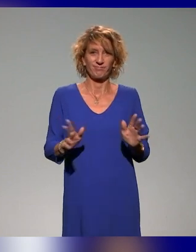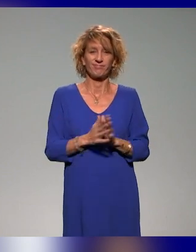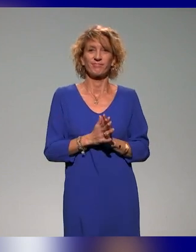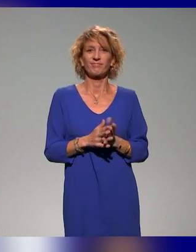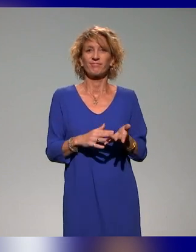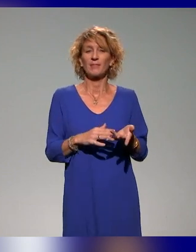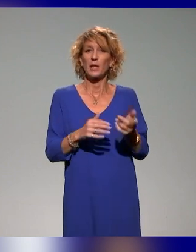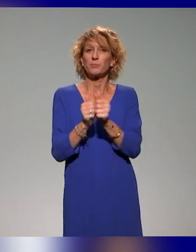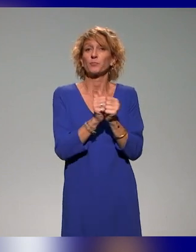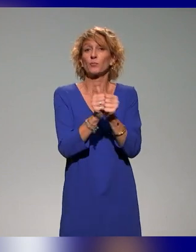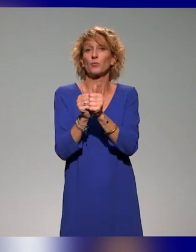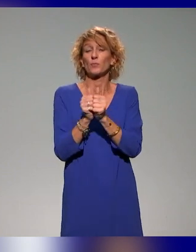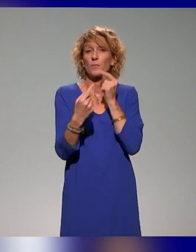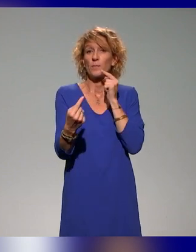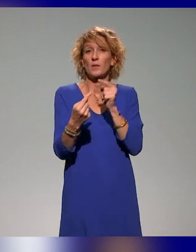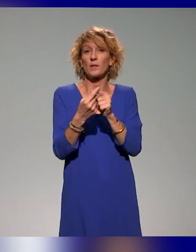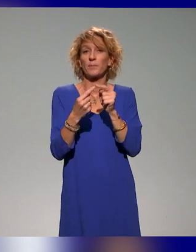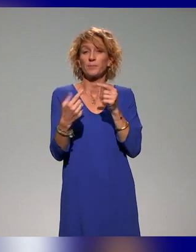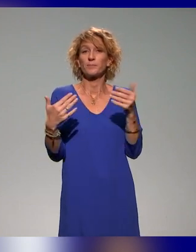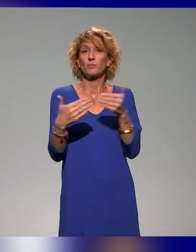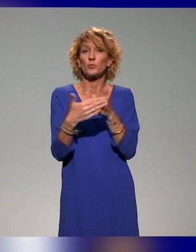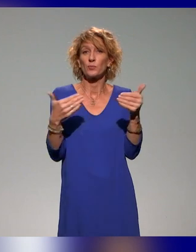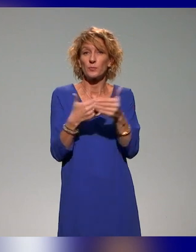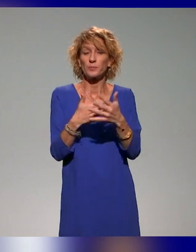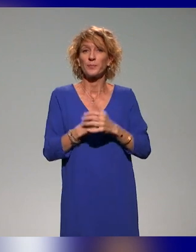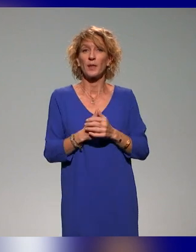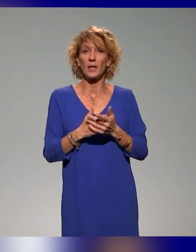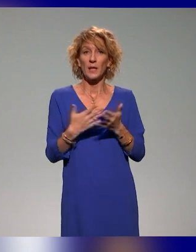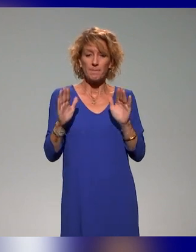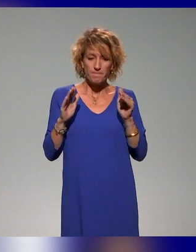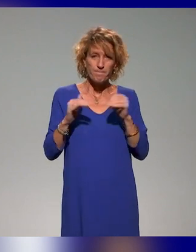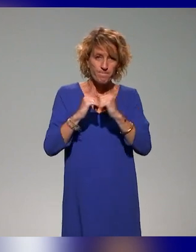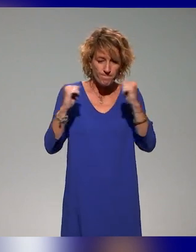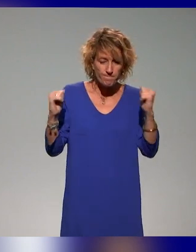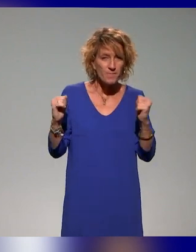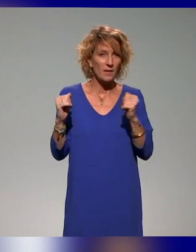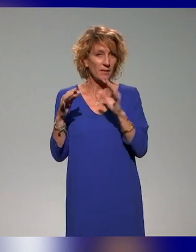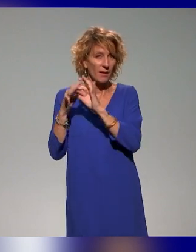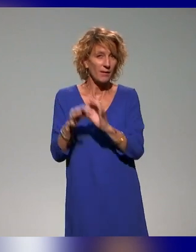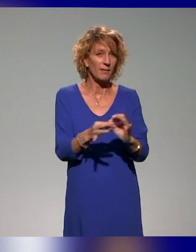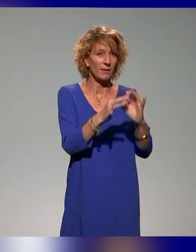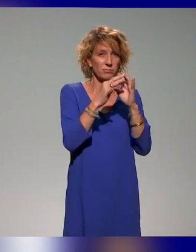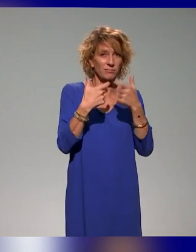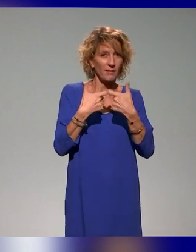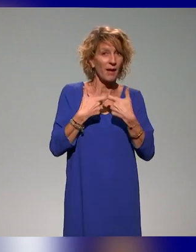sommes ensemble pour parler de Moodle et notamment de Moodle et de son accessibilité